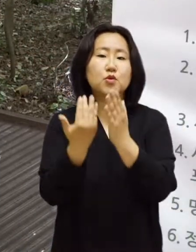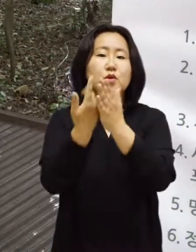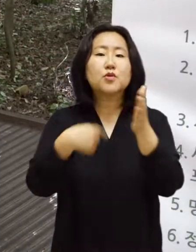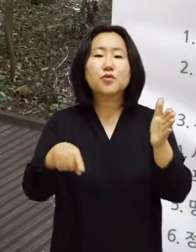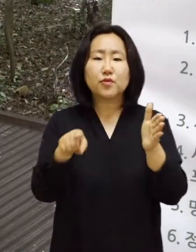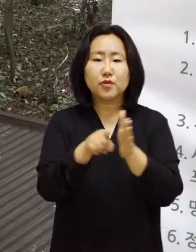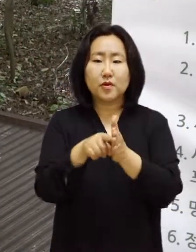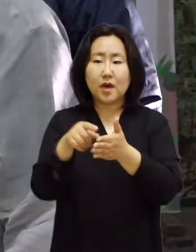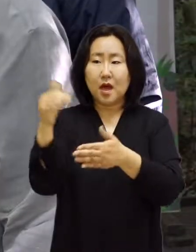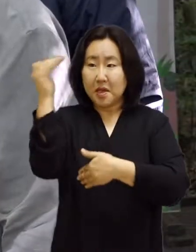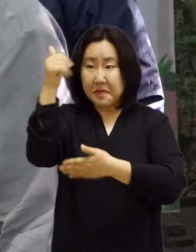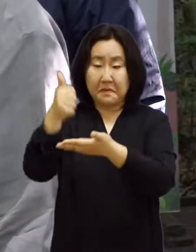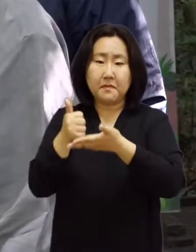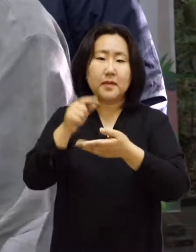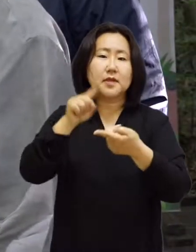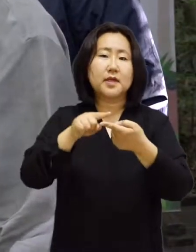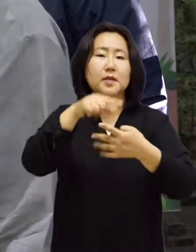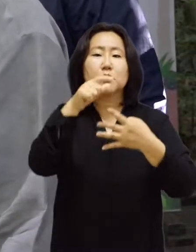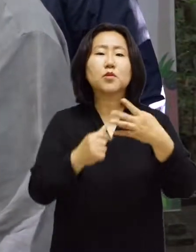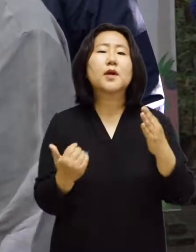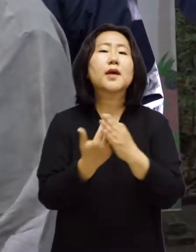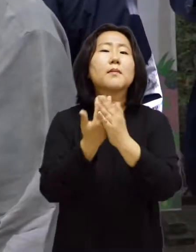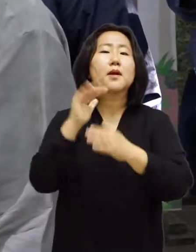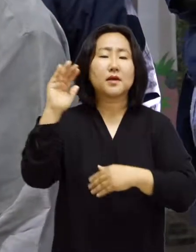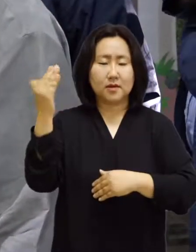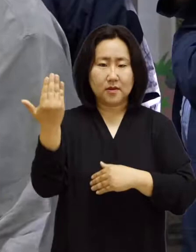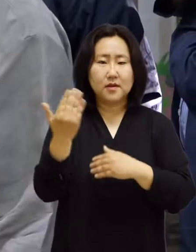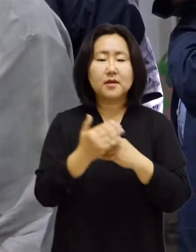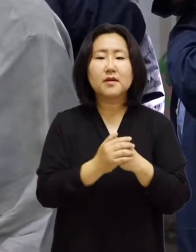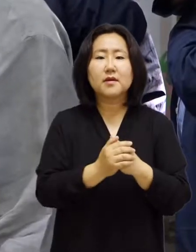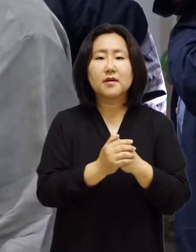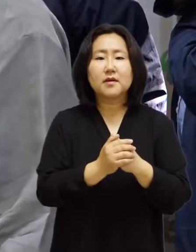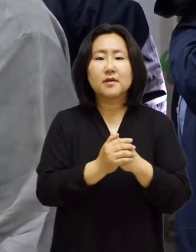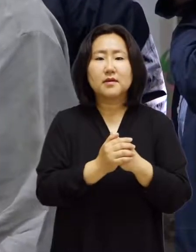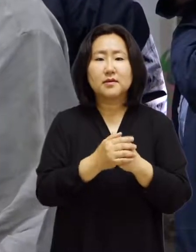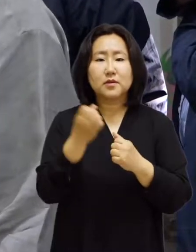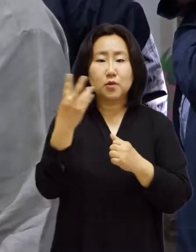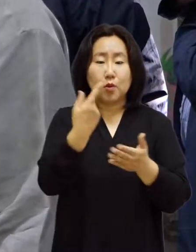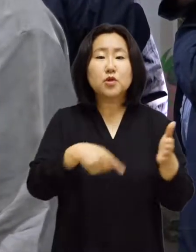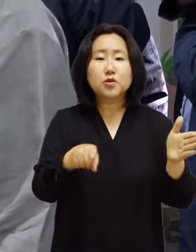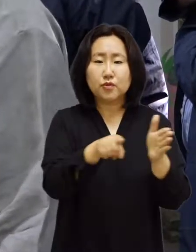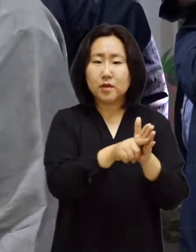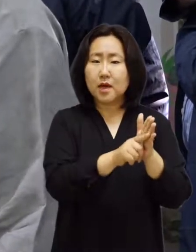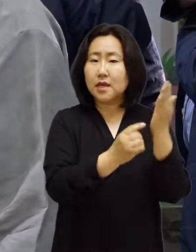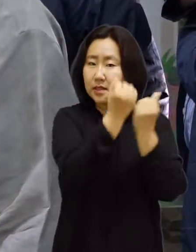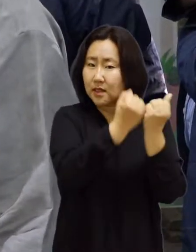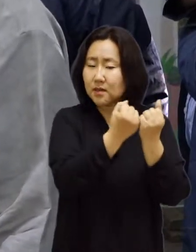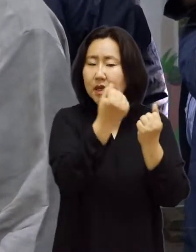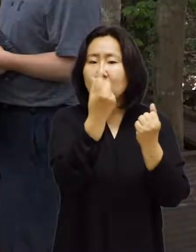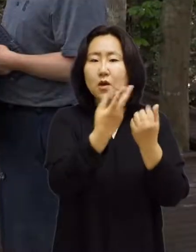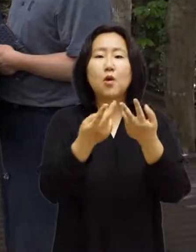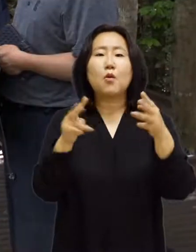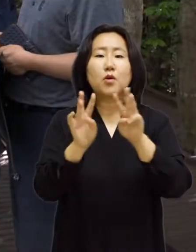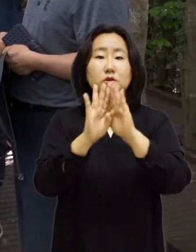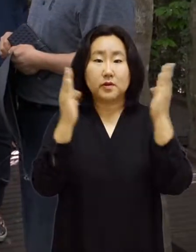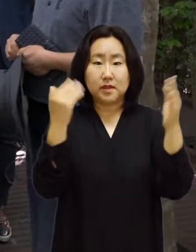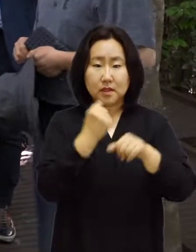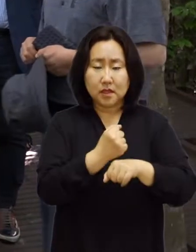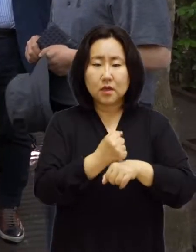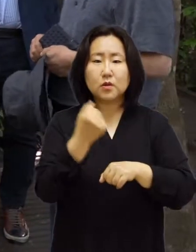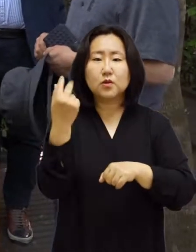활성화를 위한 탐방객 대상의 프로그램 등을 개발하게 됩니다. 그리고 이를 위한 세미나와 워크숍을